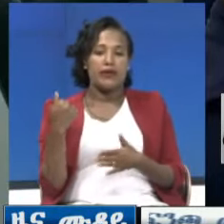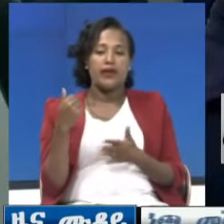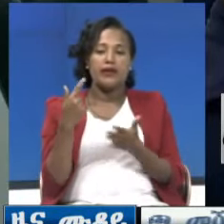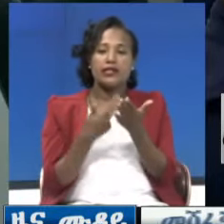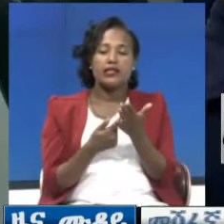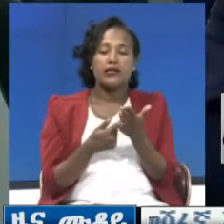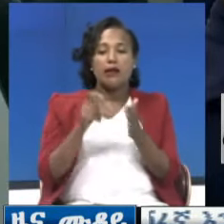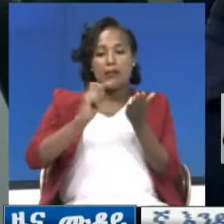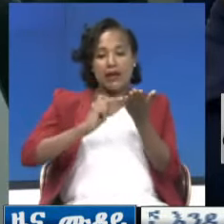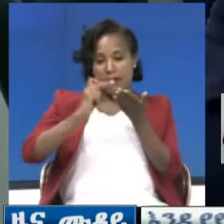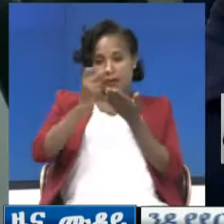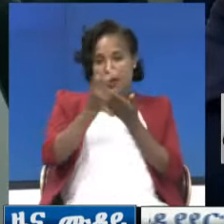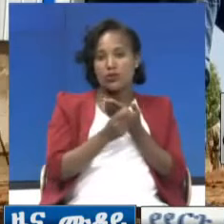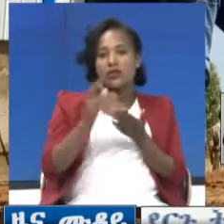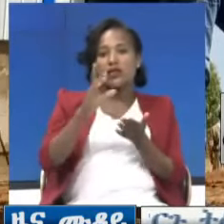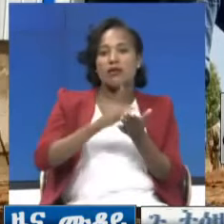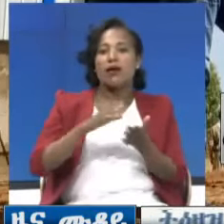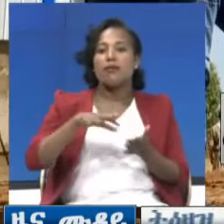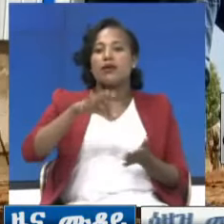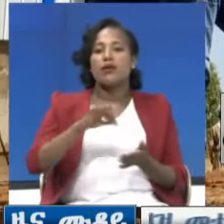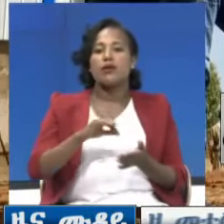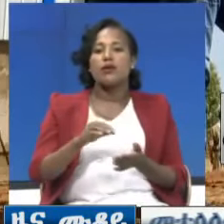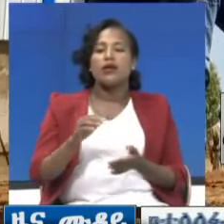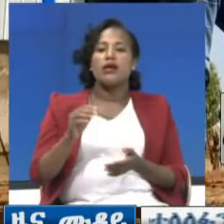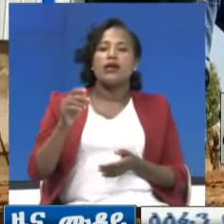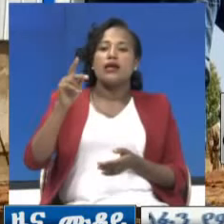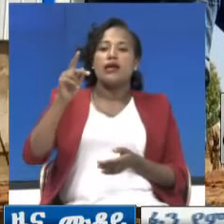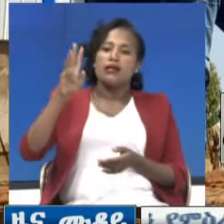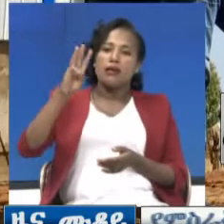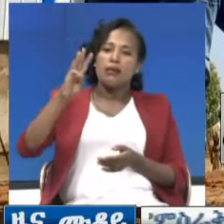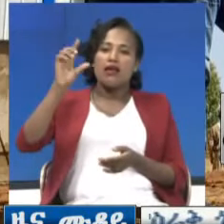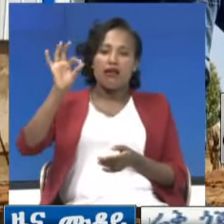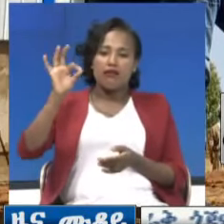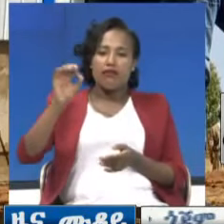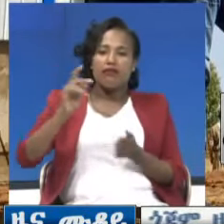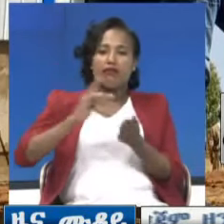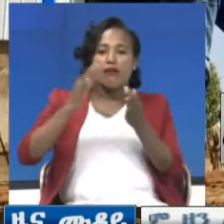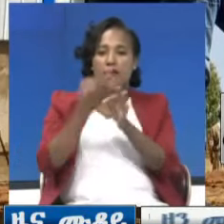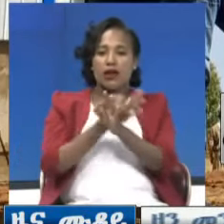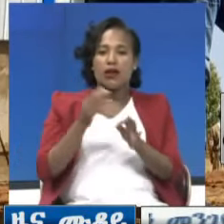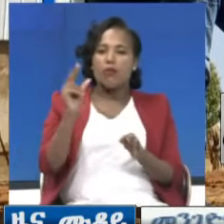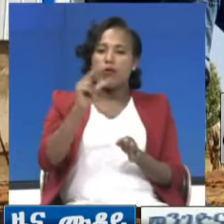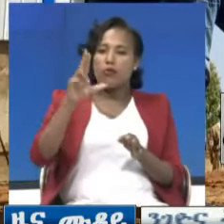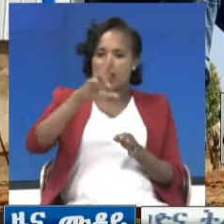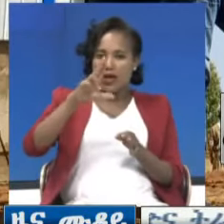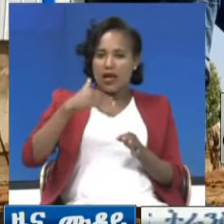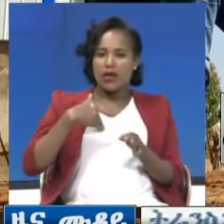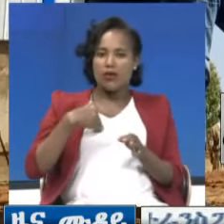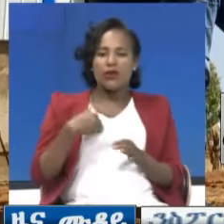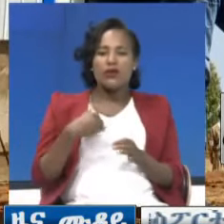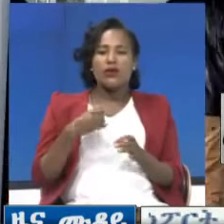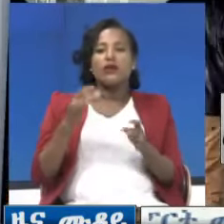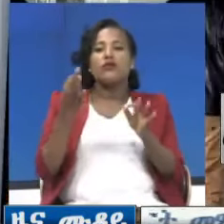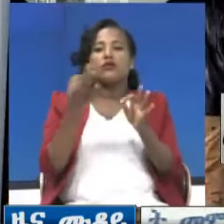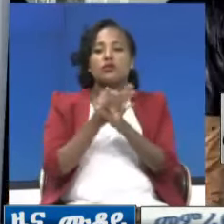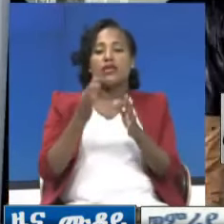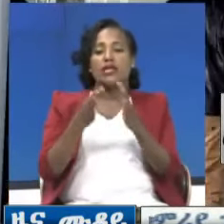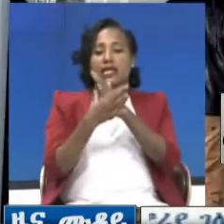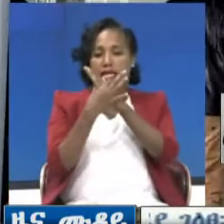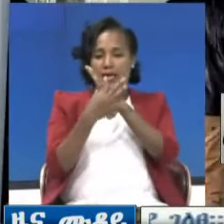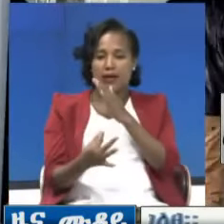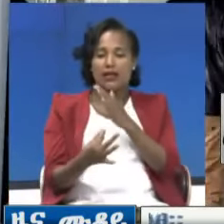እነዚህ በደብረ ማርቆስ ከተማ የሚገኘው ደብሊው የዘይት ፋብሪካና በቡሬ ከተማ ያለው የፊቤላ ኢንዱስትሪያል የቅባት